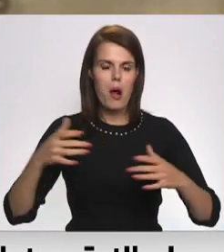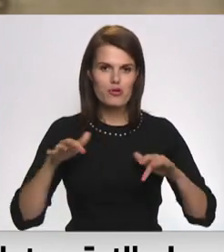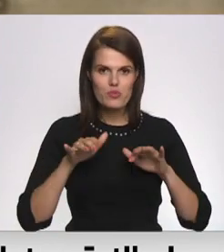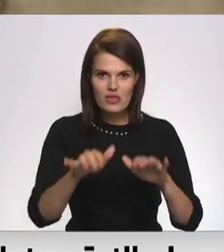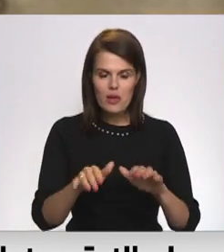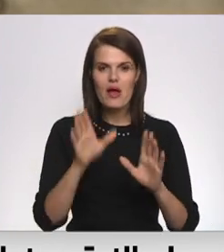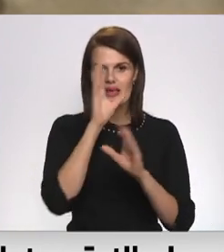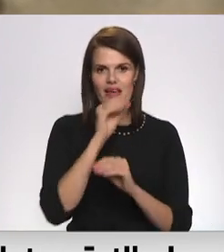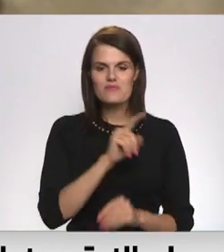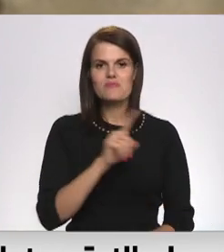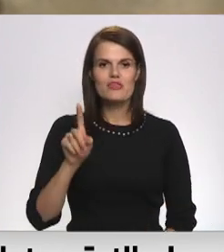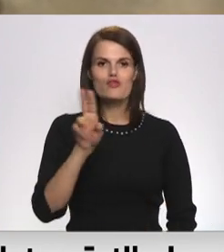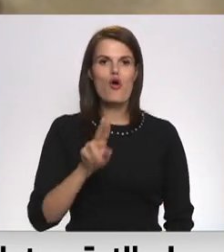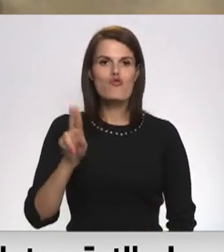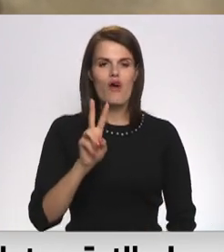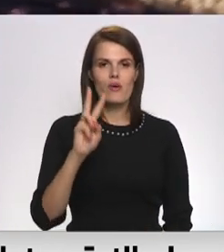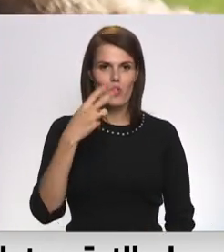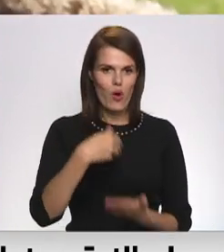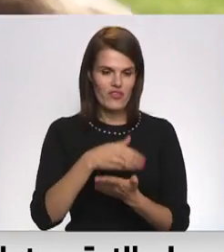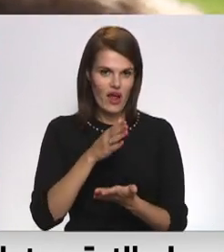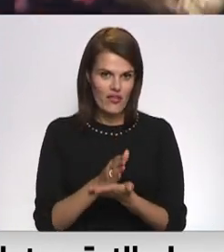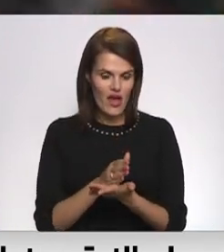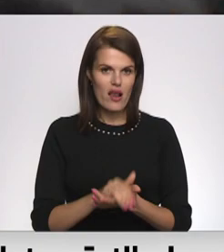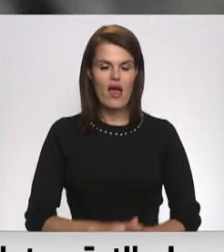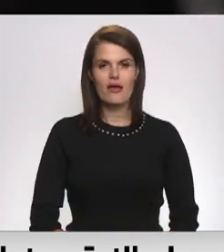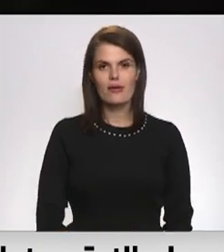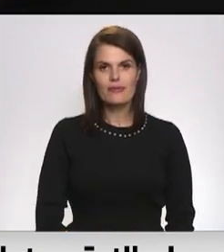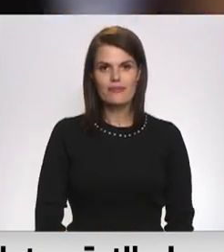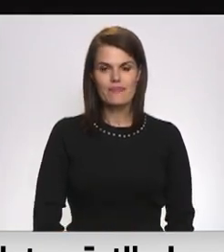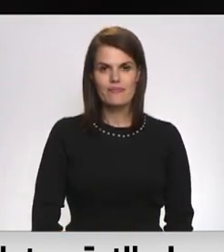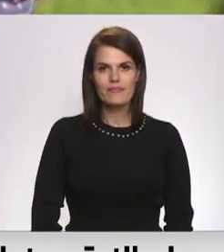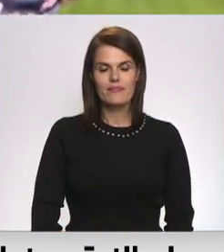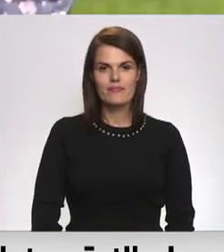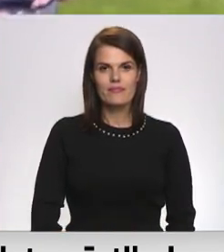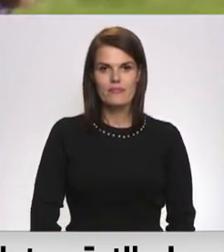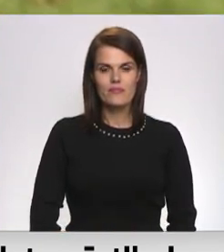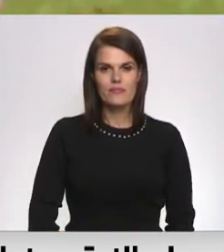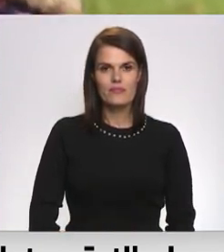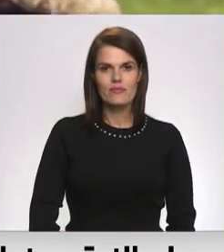būs iespējams līdz novembra otrai pusē. Elīna Lapiņa, Reinis Žagariņš, Vidzemes televīzija.